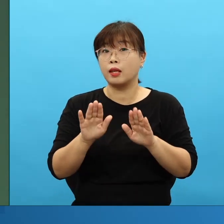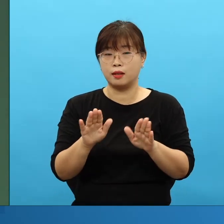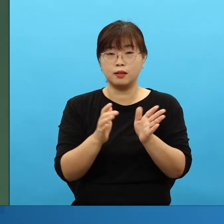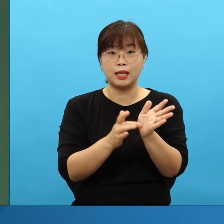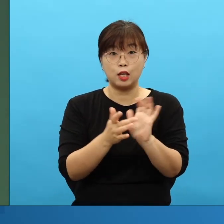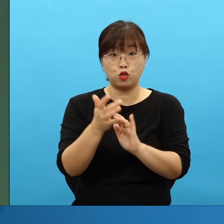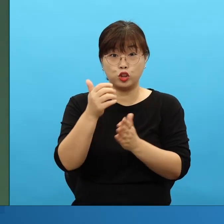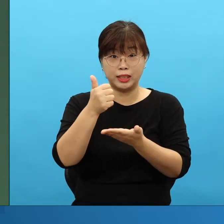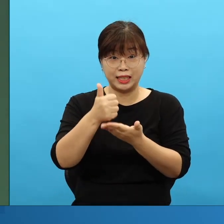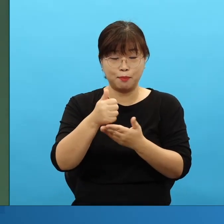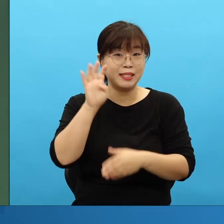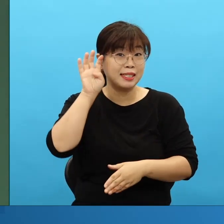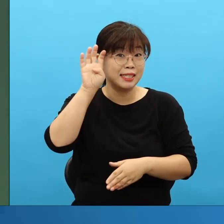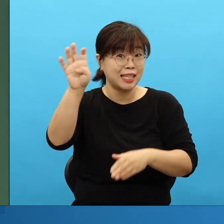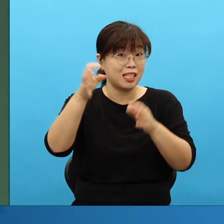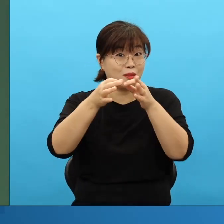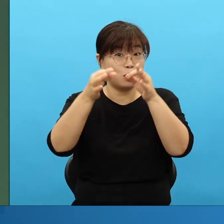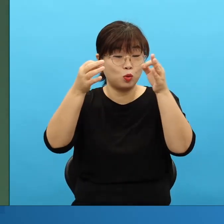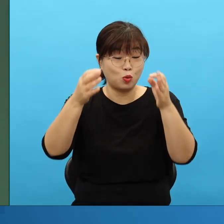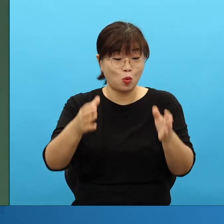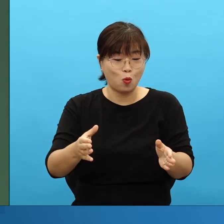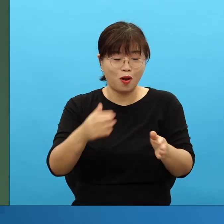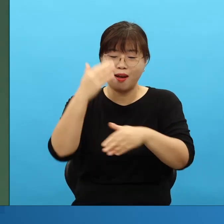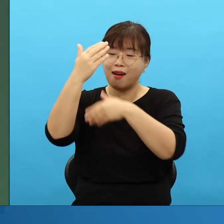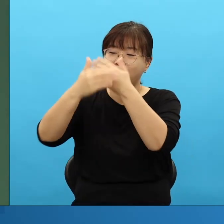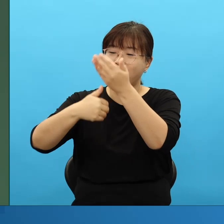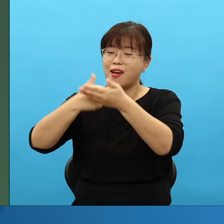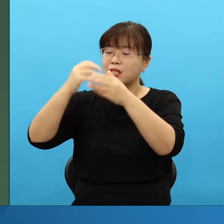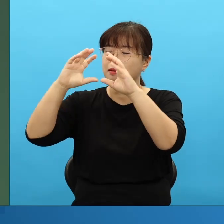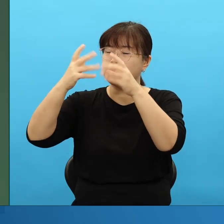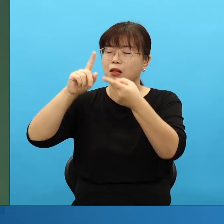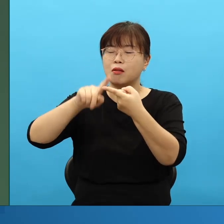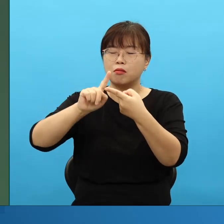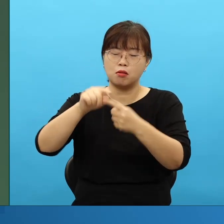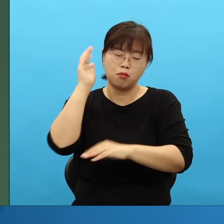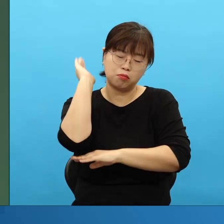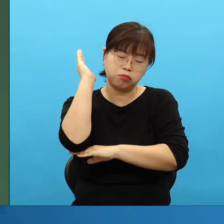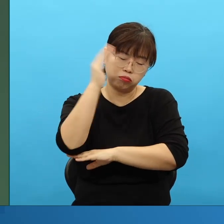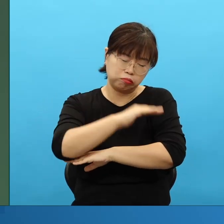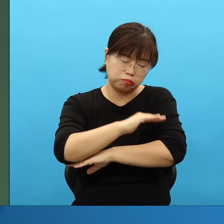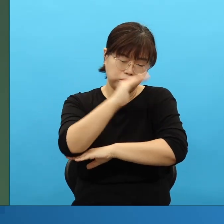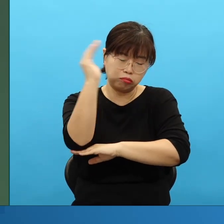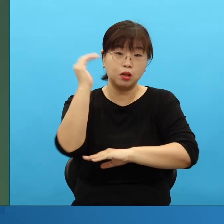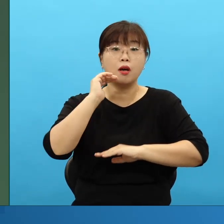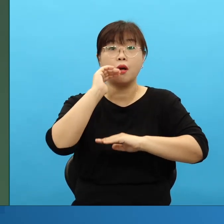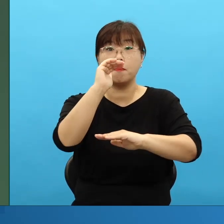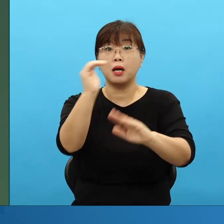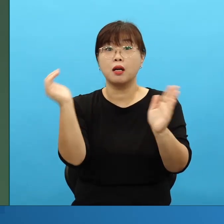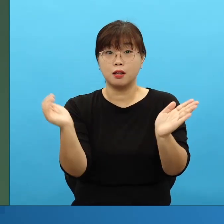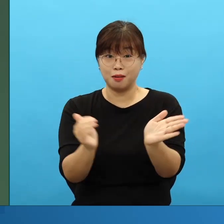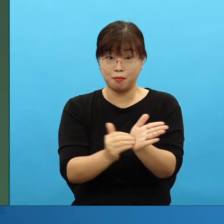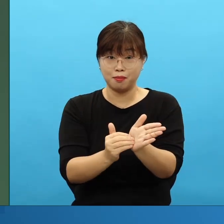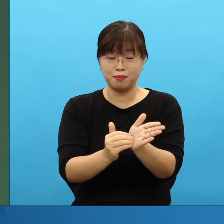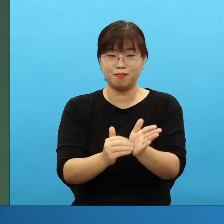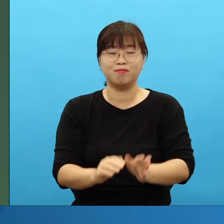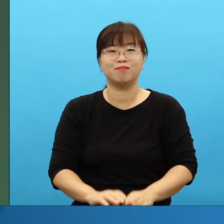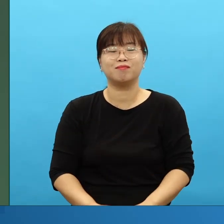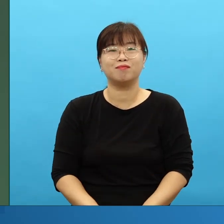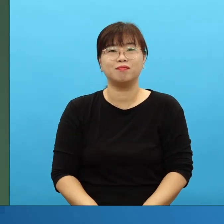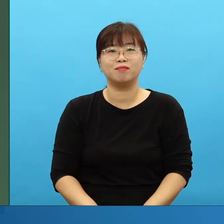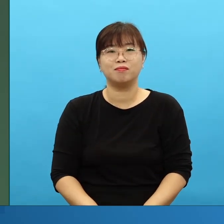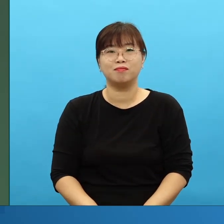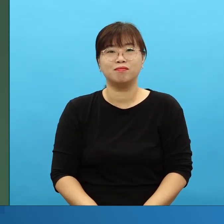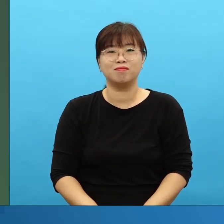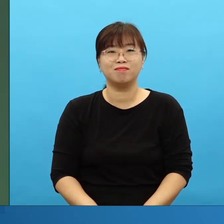예수님께서 40일 동안 하나님 나라의 일을 설명했습니다. For 40 days, Jesus explained about things pertaining to the kingdom of God. 예,